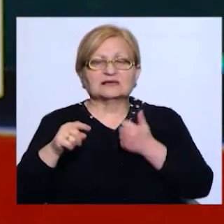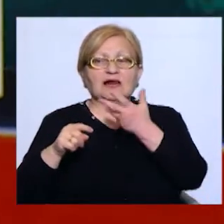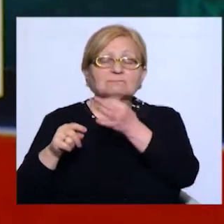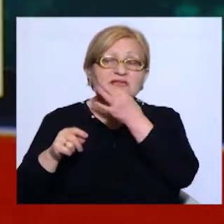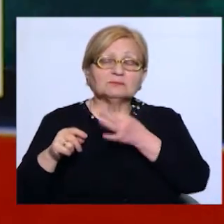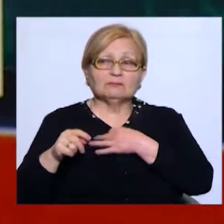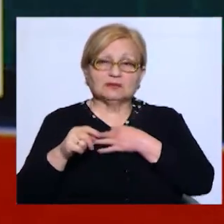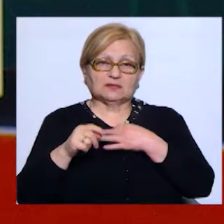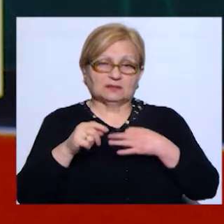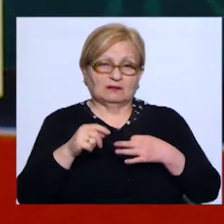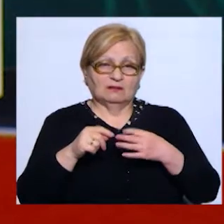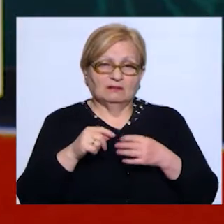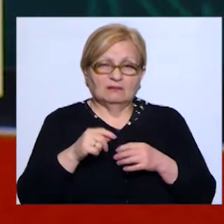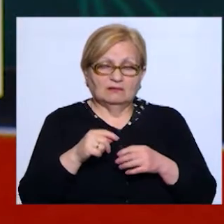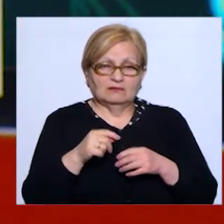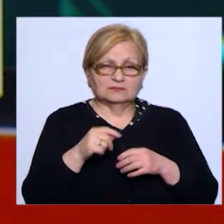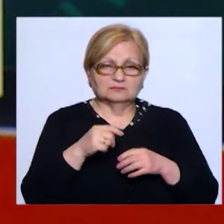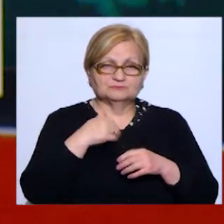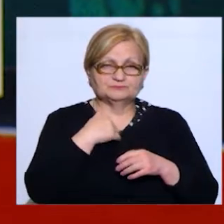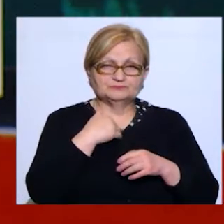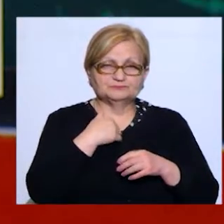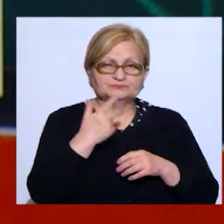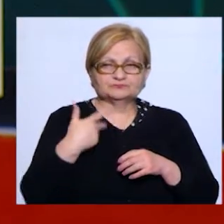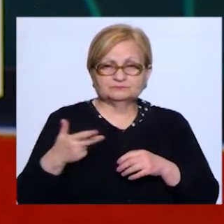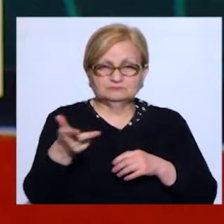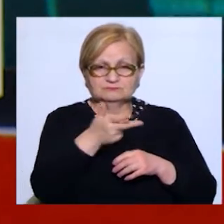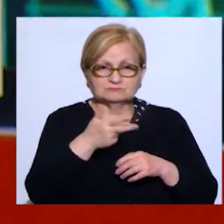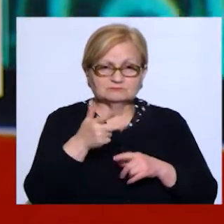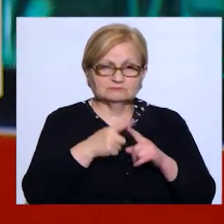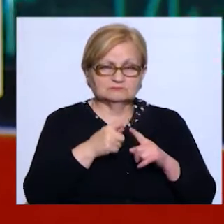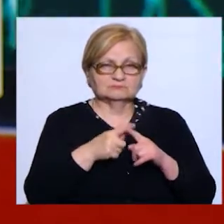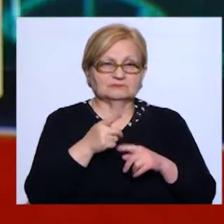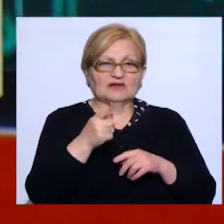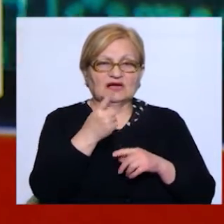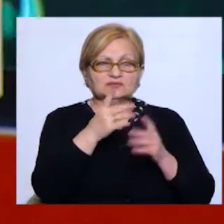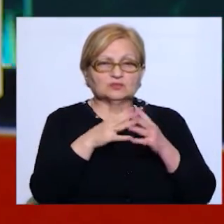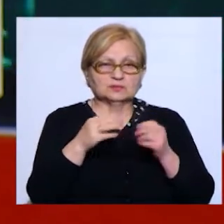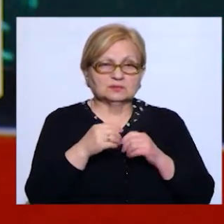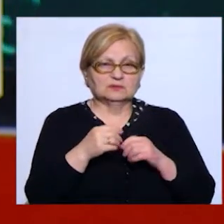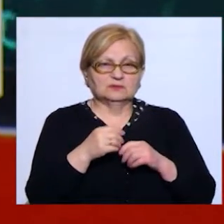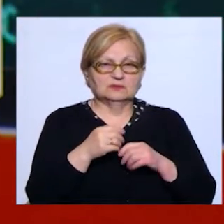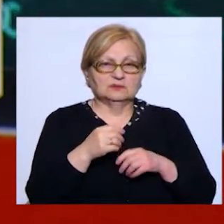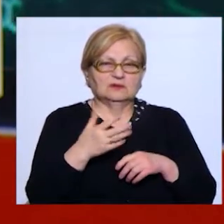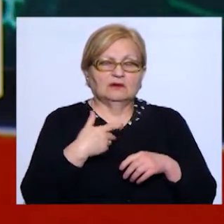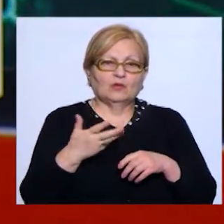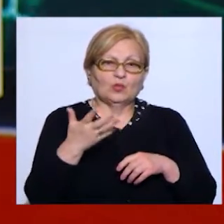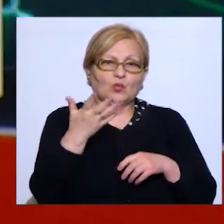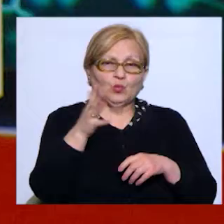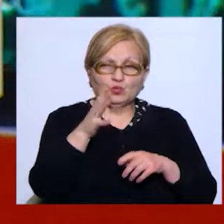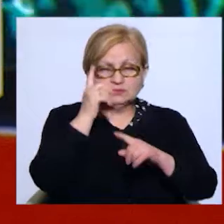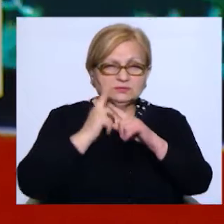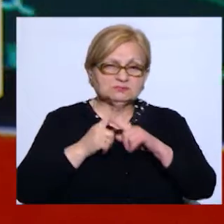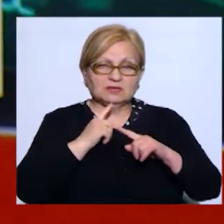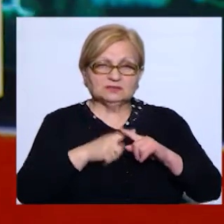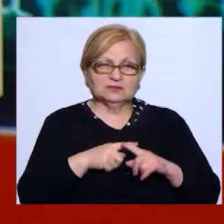ორმა კლასელმა, ნახეთ, ჩვენც სამნი ვართო უთხრა, ნუ თითო-თითო ჯოხს აკეთებს. შემდეგ ერთმა უთხრა ხუთნი და პირდაპირ ესე